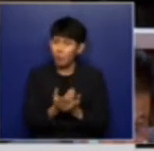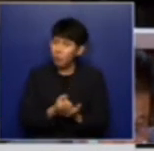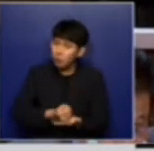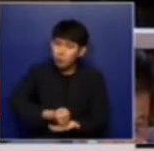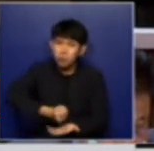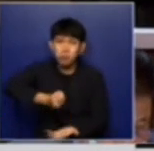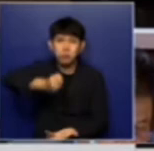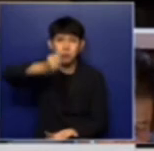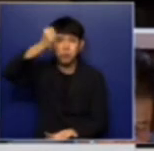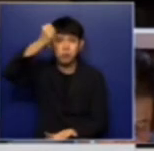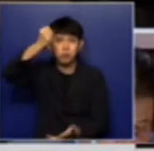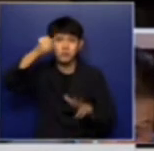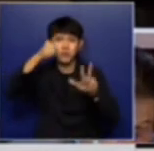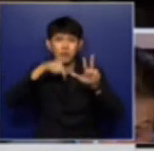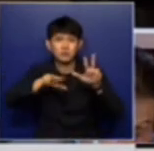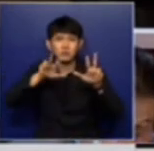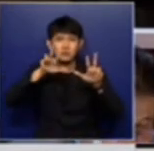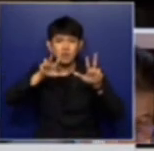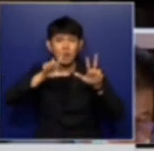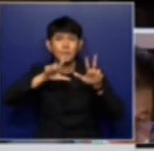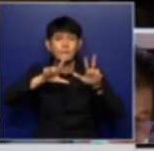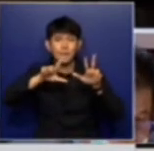ไม่มีตัวชี้วัดความสำเร็จที่ชัดเจนทั้งๆที่กำลังจะขอใช้งบประมาณจำนวนมหาศาลถึง3.3